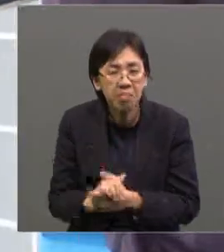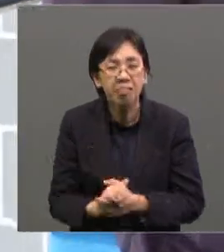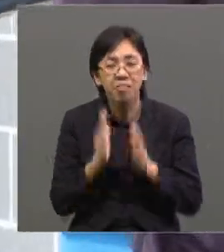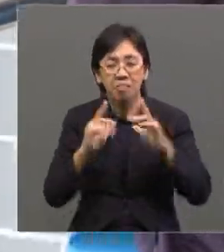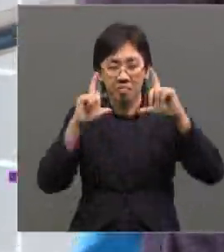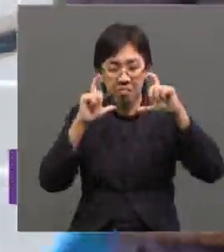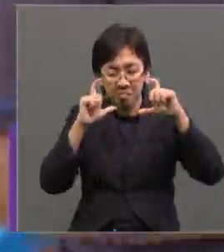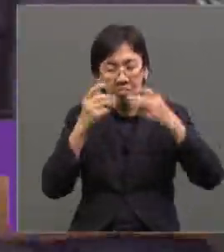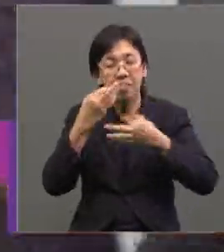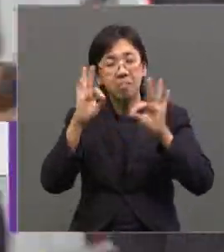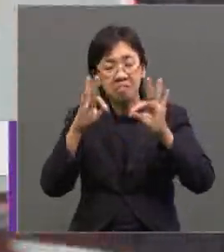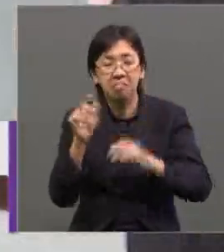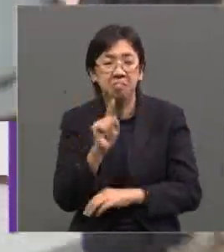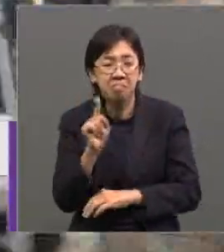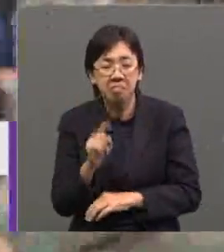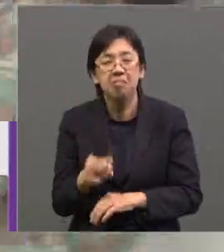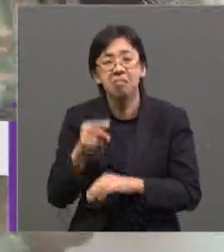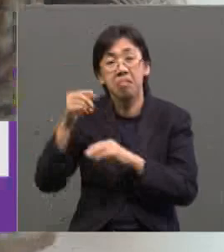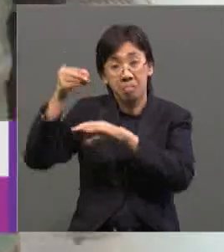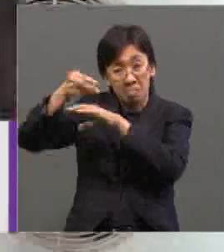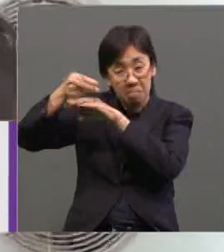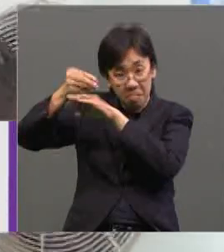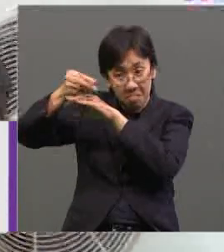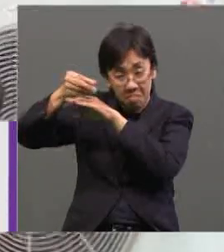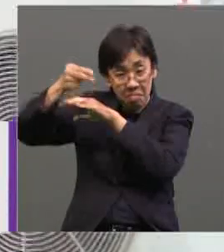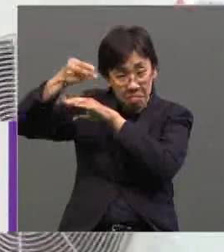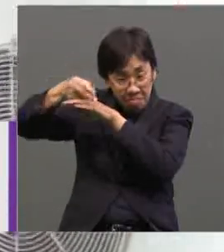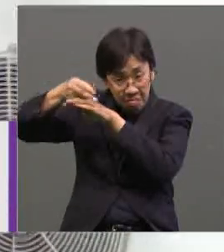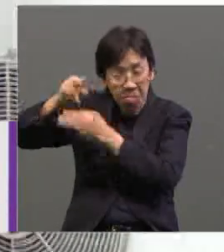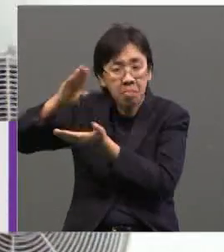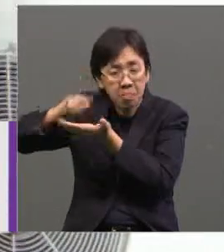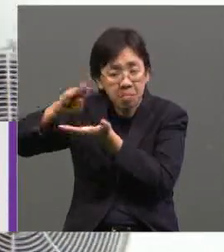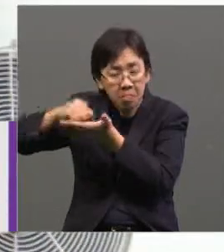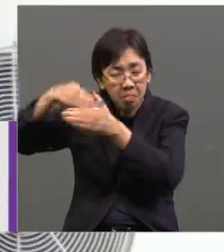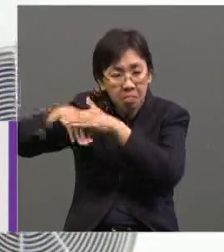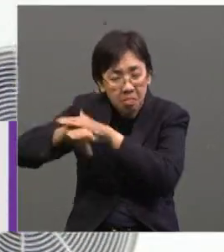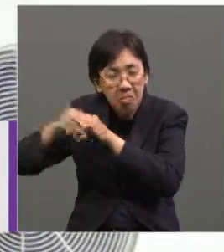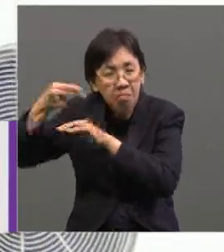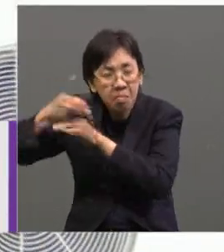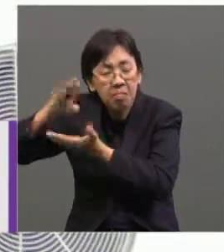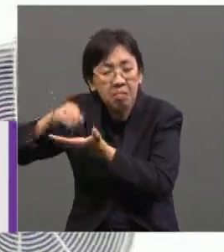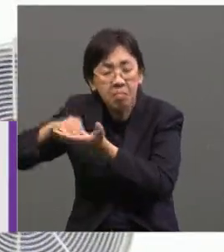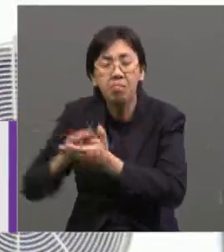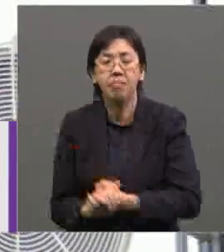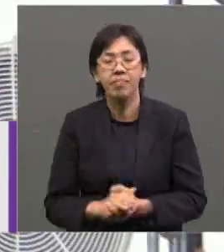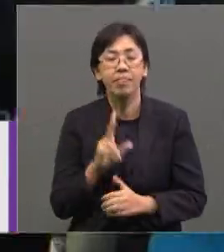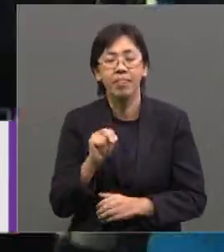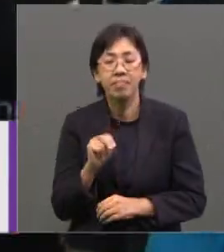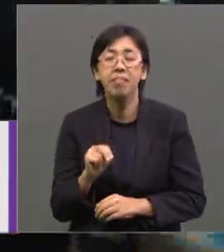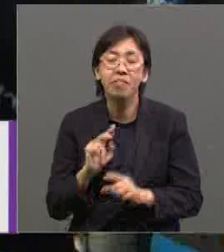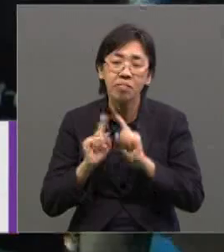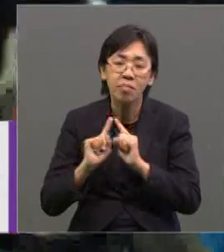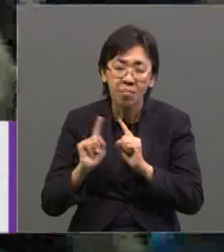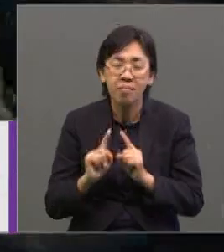างภาพอิสระหลังจากถูกตั้งกล้องแอบถ่ายในห้องน้ำที่สตูดิโอผู้เสียหายเนี่ยเล่าว่าได้นัดกับคู่กร